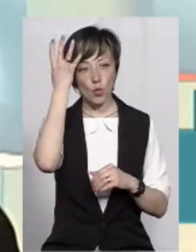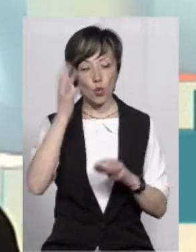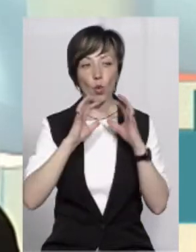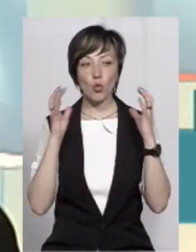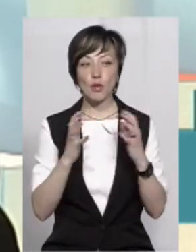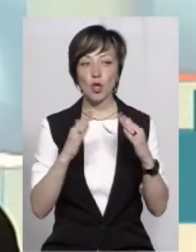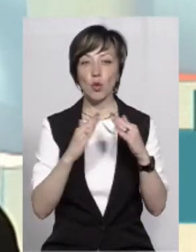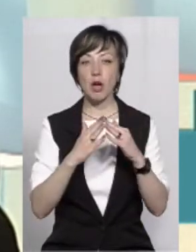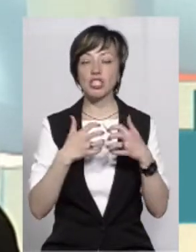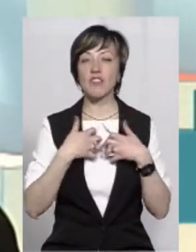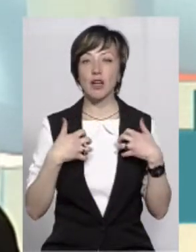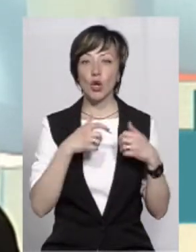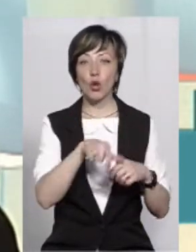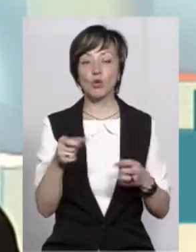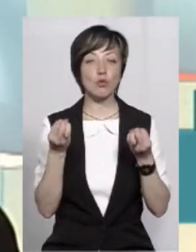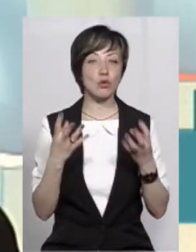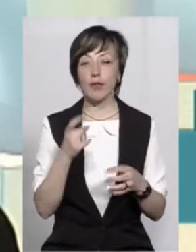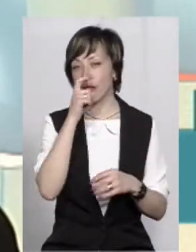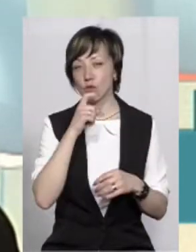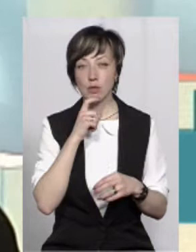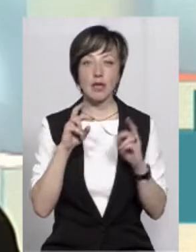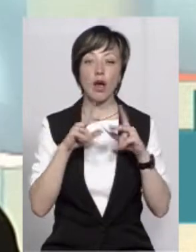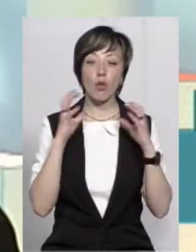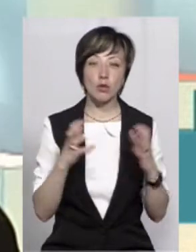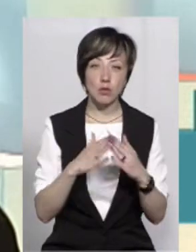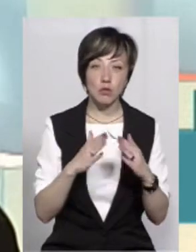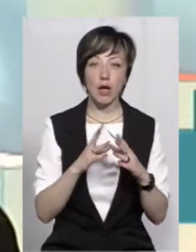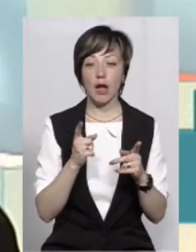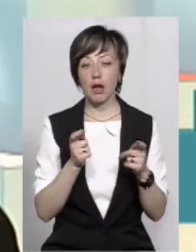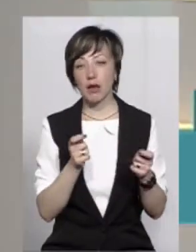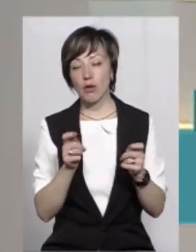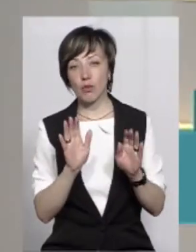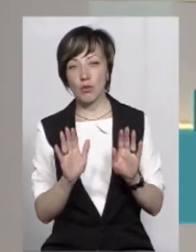утримання домашніх тварин, що люди просто не розуміють, як їх утримувати,